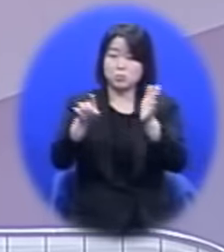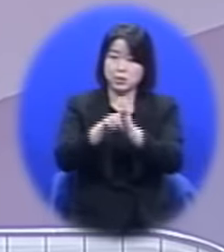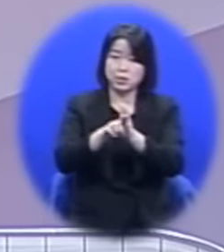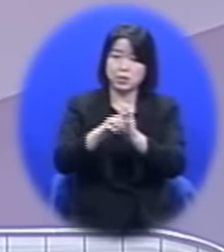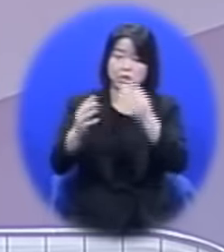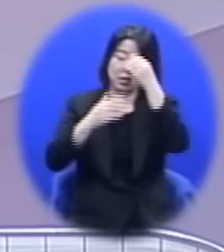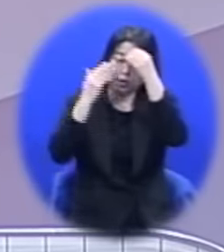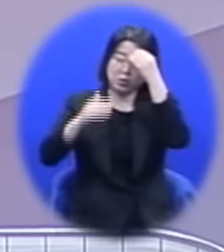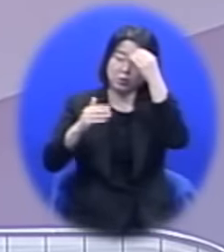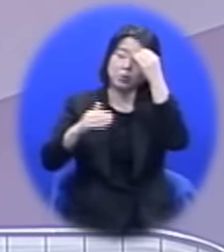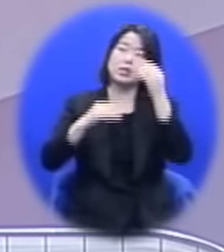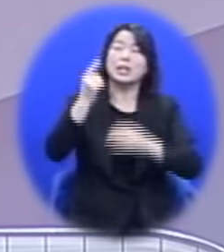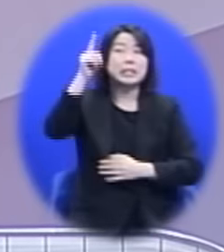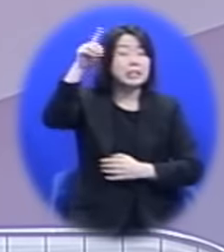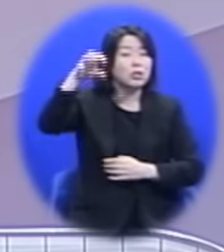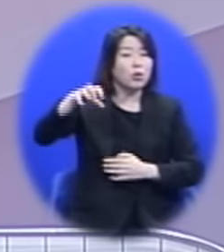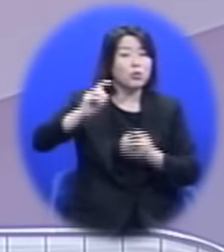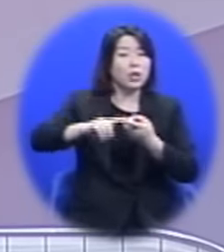있는 사모함과 같습니다.